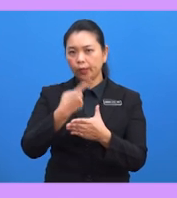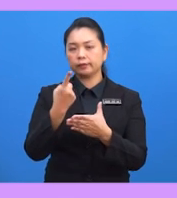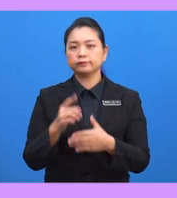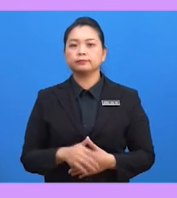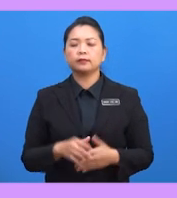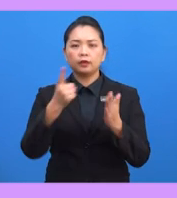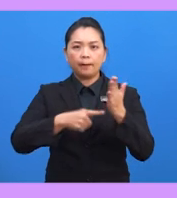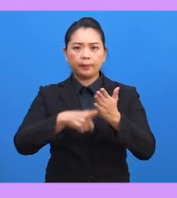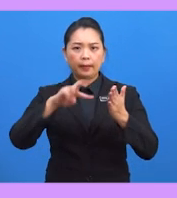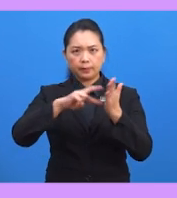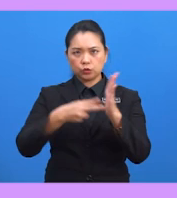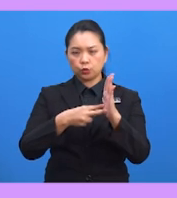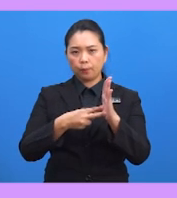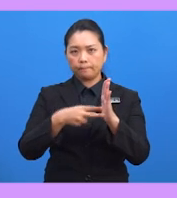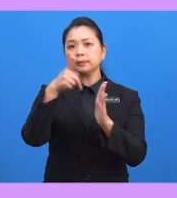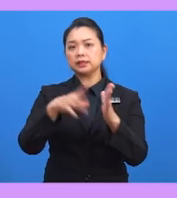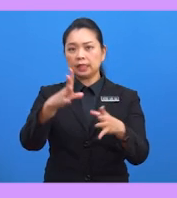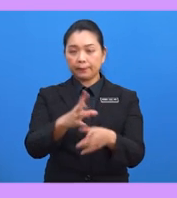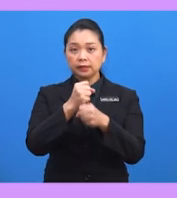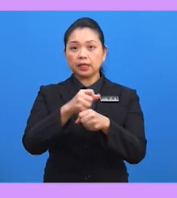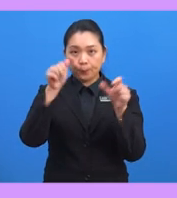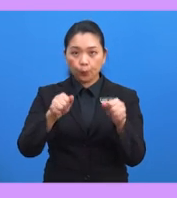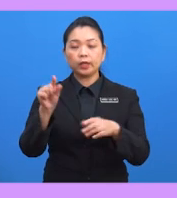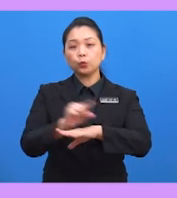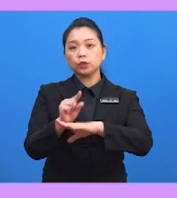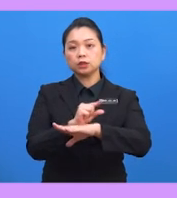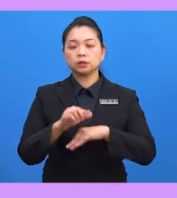Apa yang dimaksudkan dengan pendapatan boleh guna?